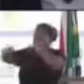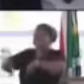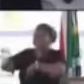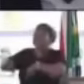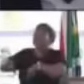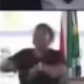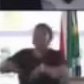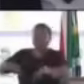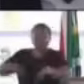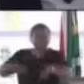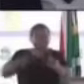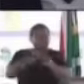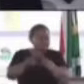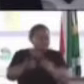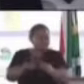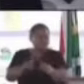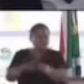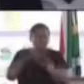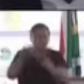Okunye nina besilo.